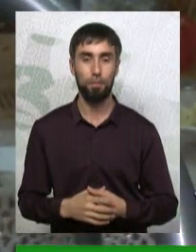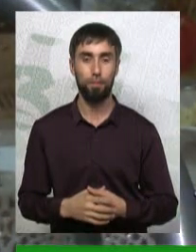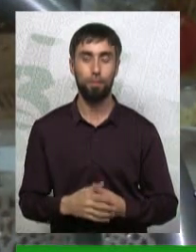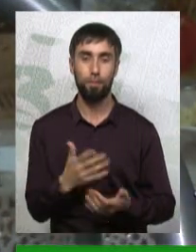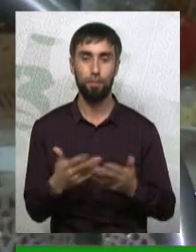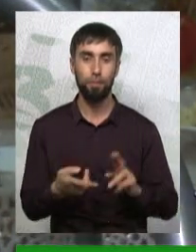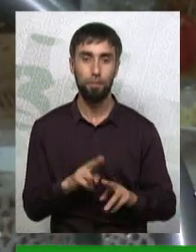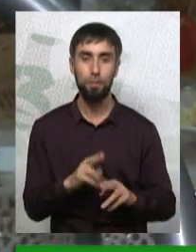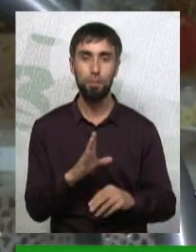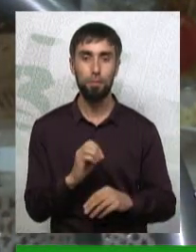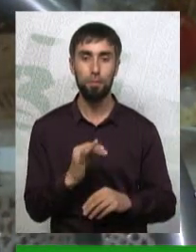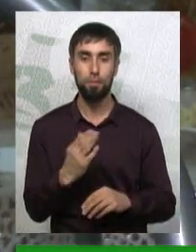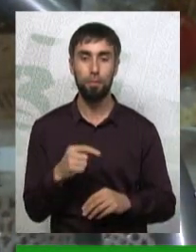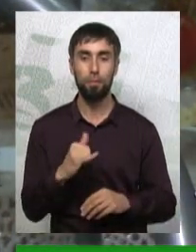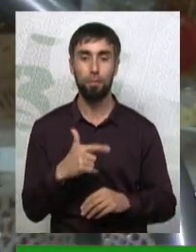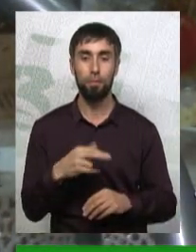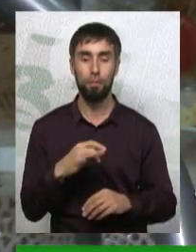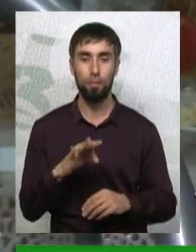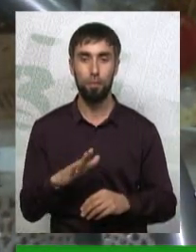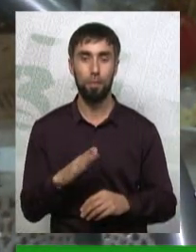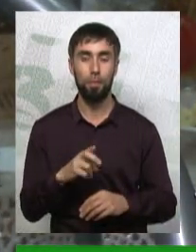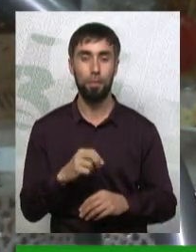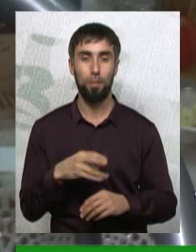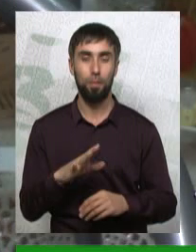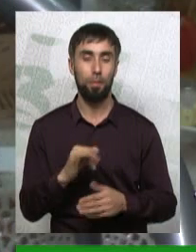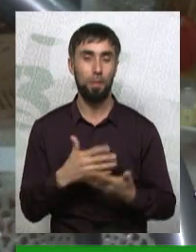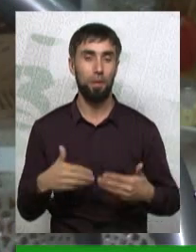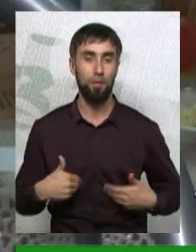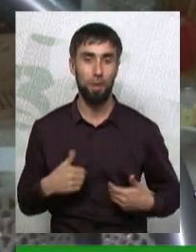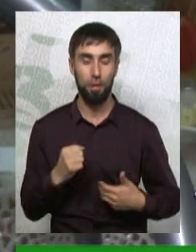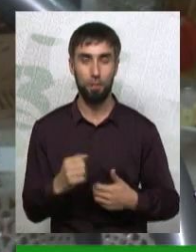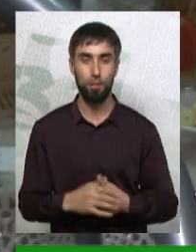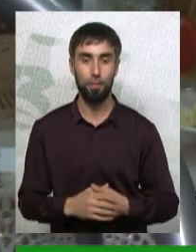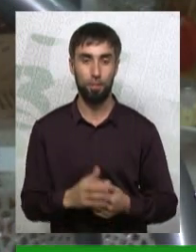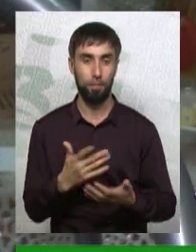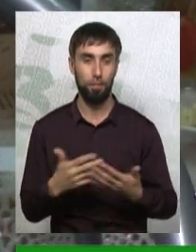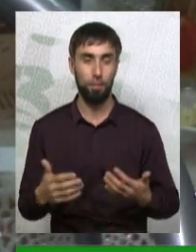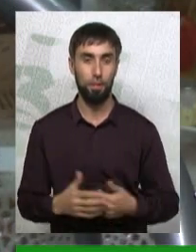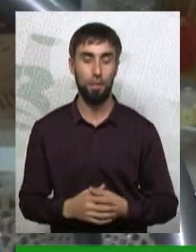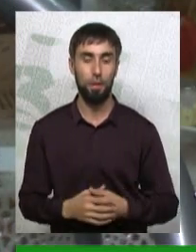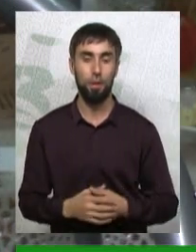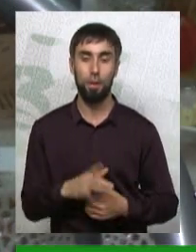разных этих веществ, углеводов, там, белков, витамина А и так далее.